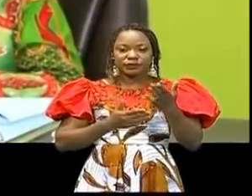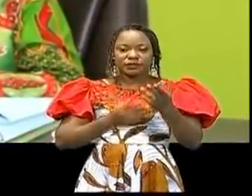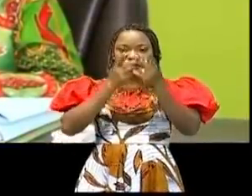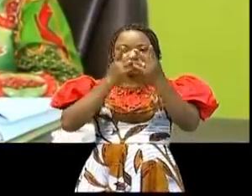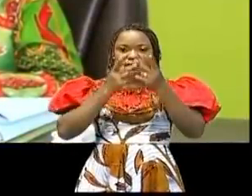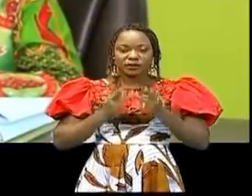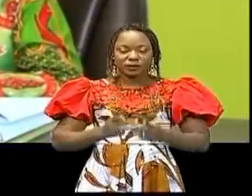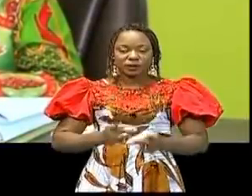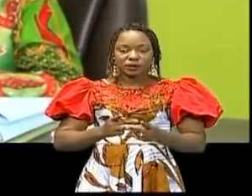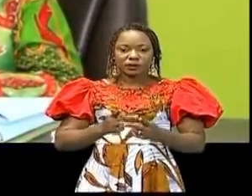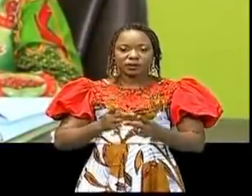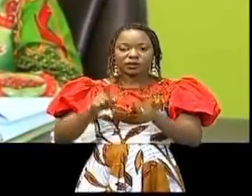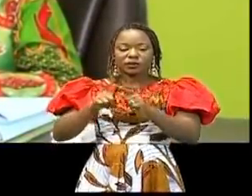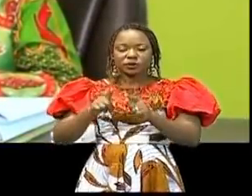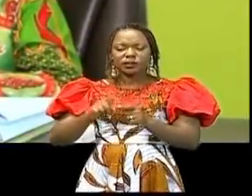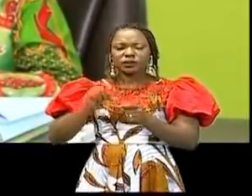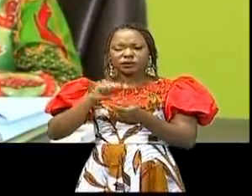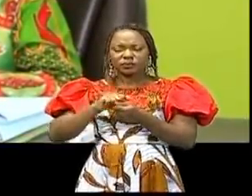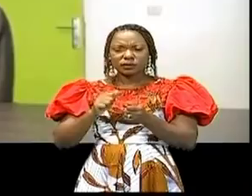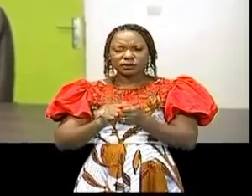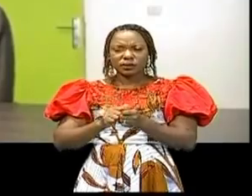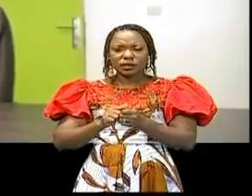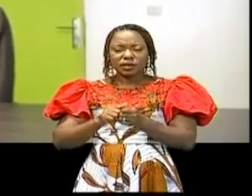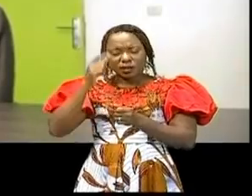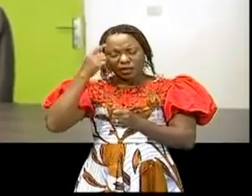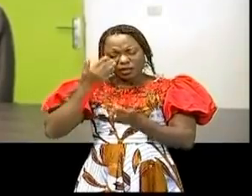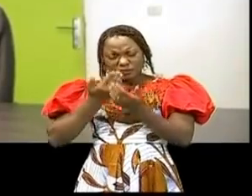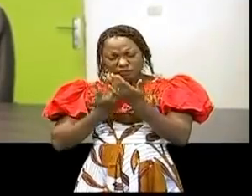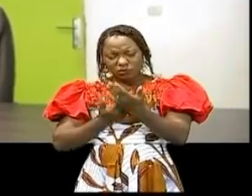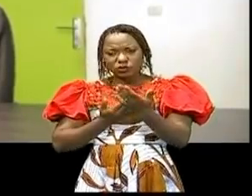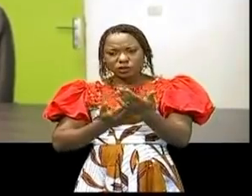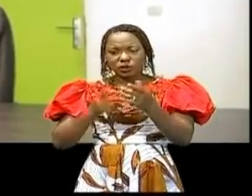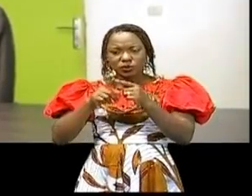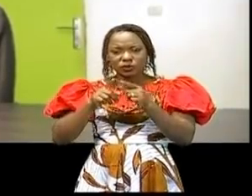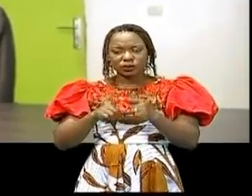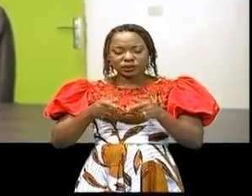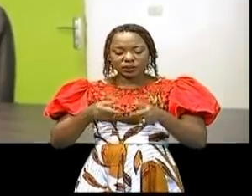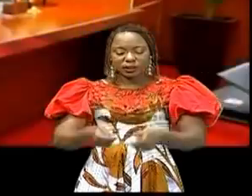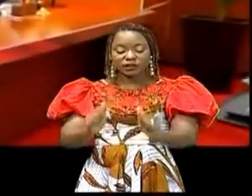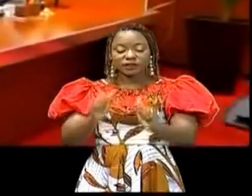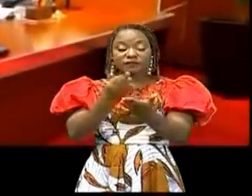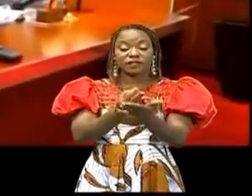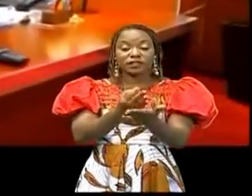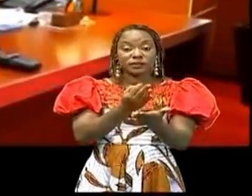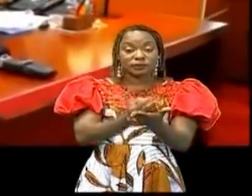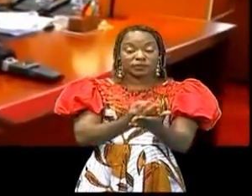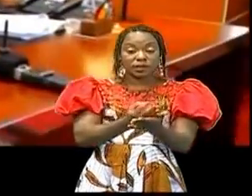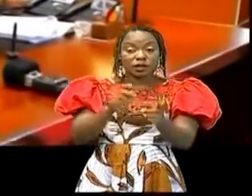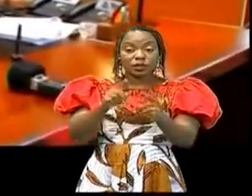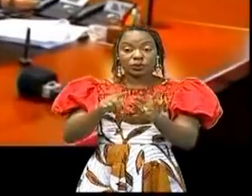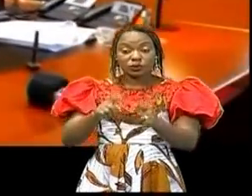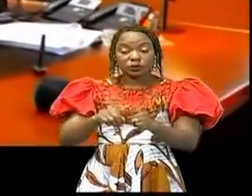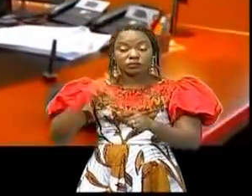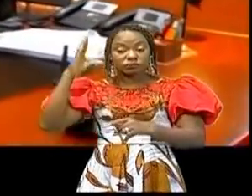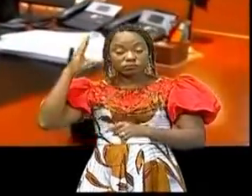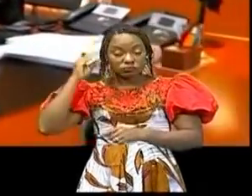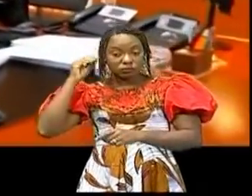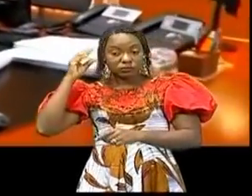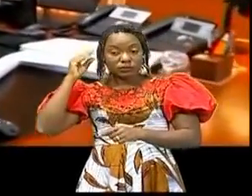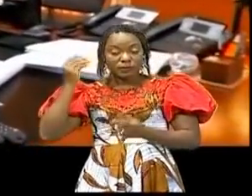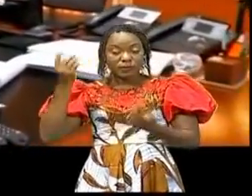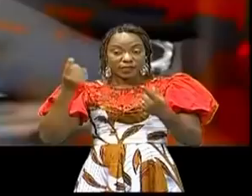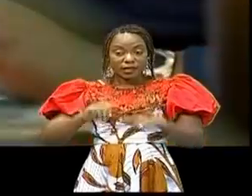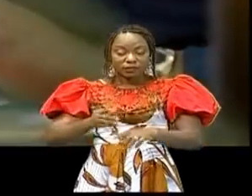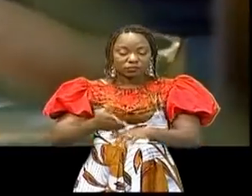valoriser ces actifs et aux exigences de capitaux frais importants, à l'accès au financement et à l'expertise, au montage